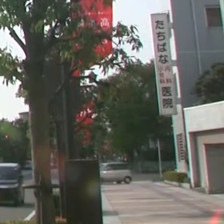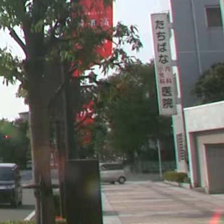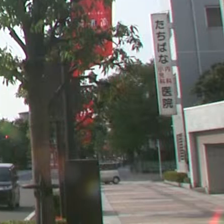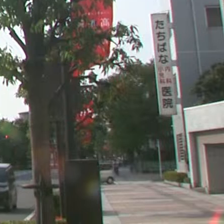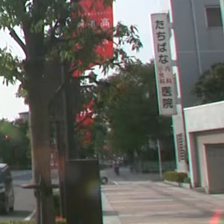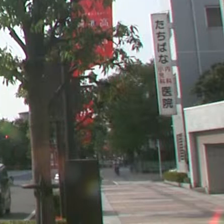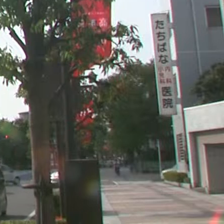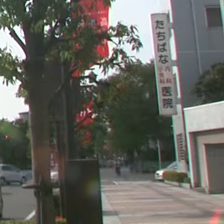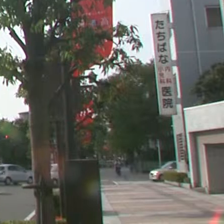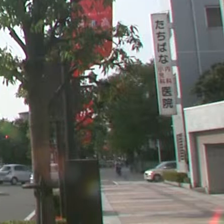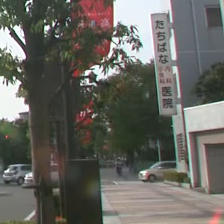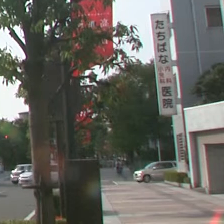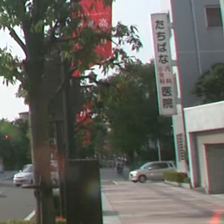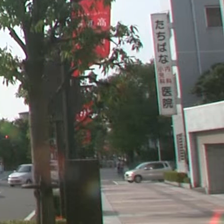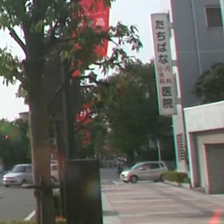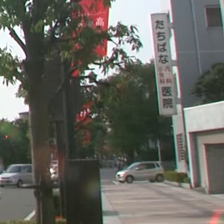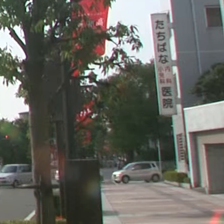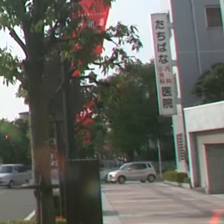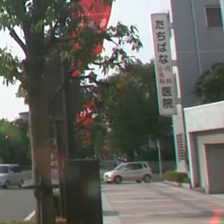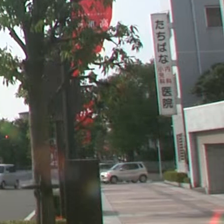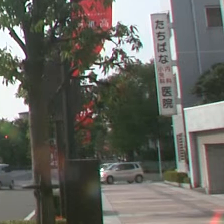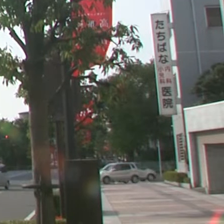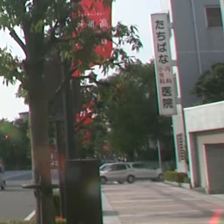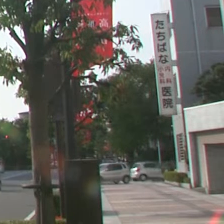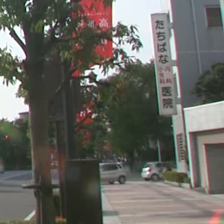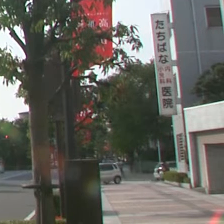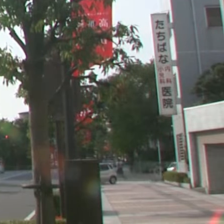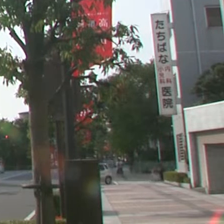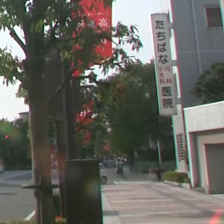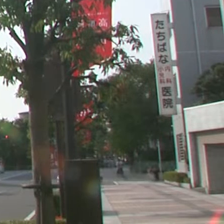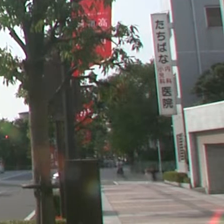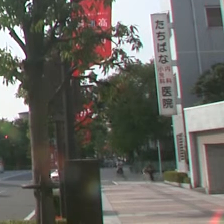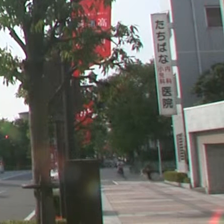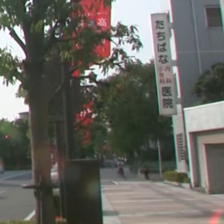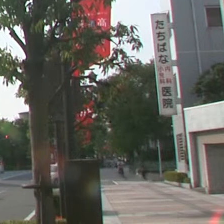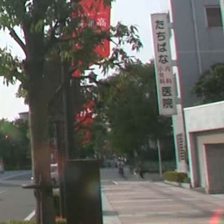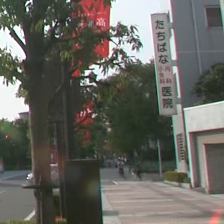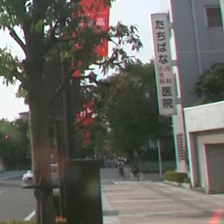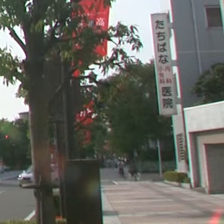この番組は高崎市の企画提供でお送りします。